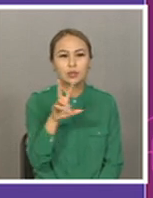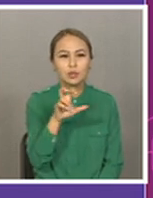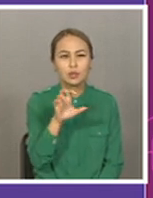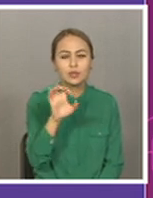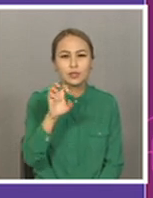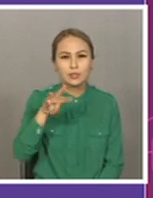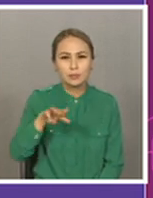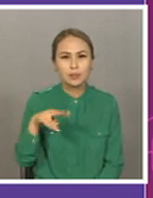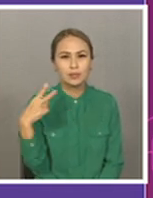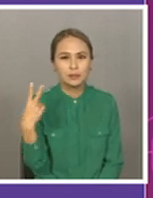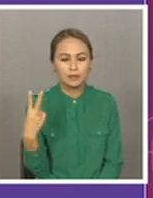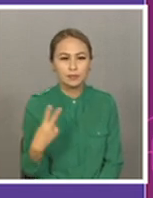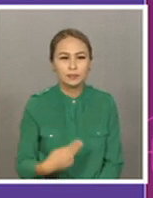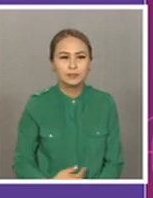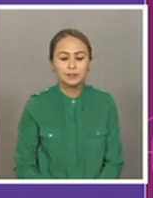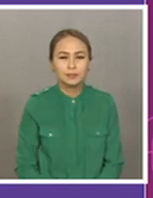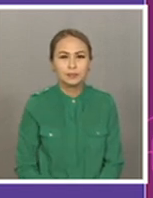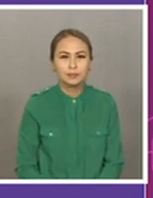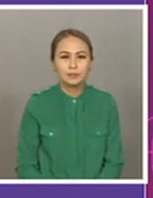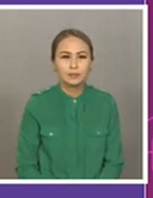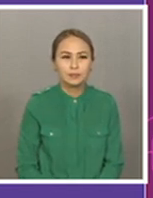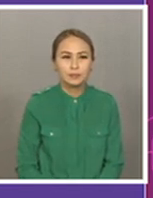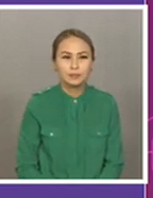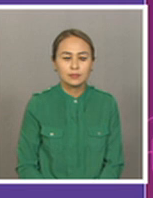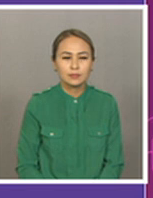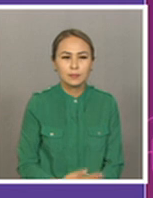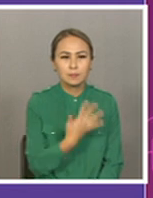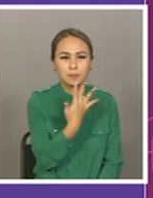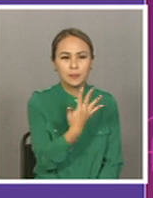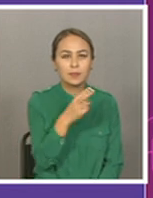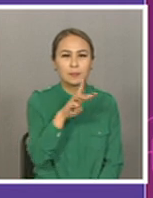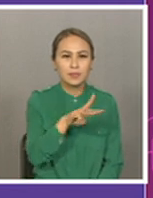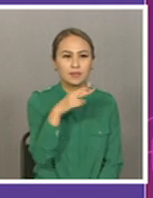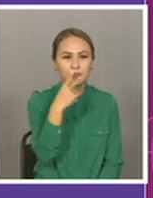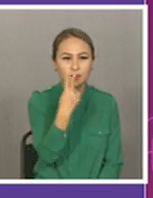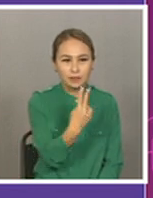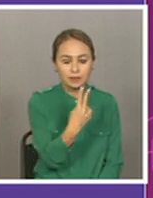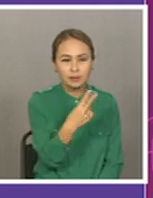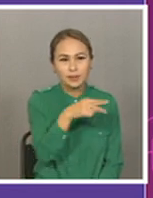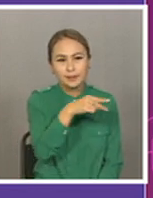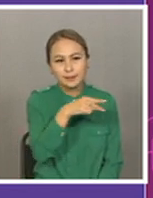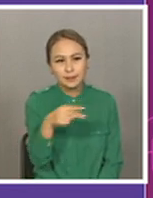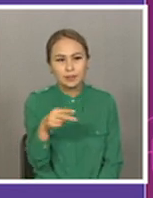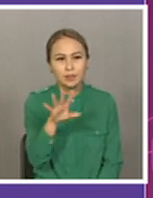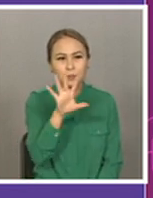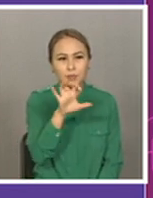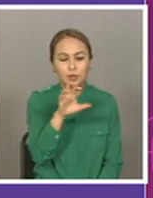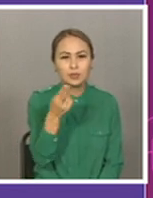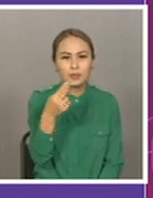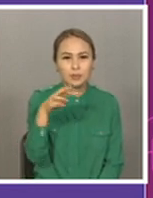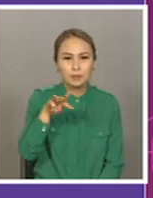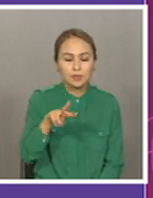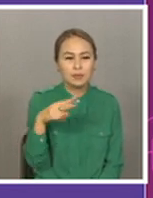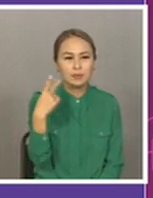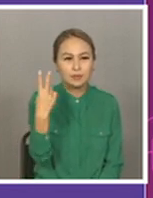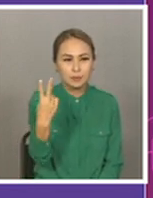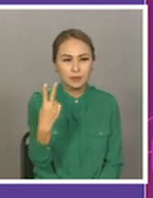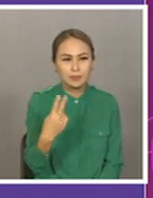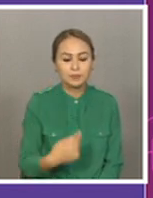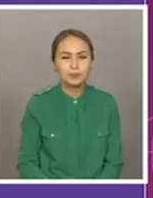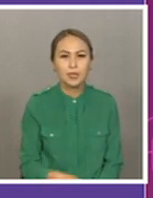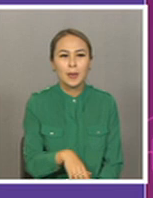300 квадрат сантиметр. 5 квадрат метрде 500 квадрат